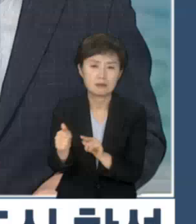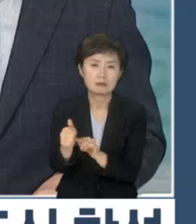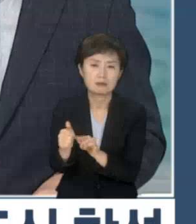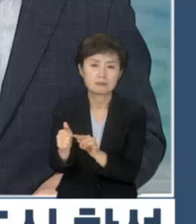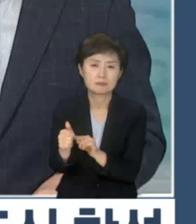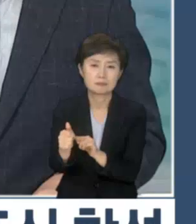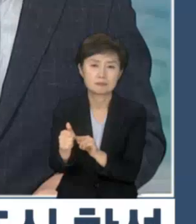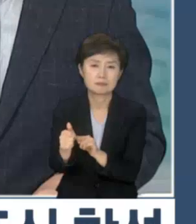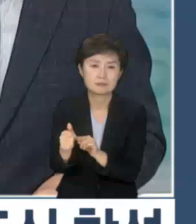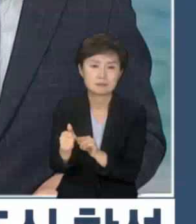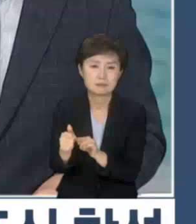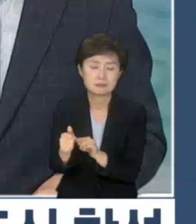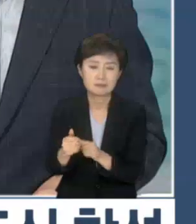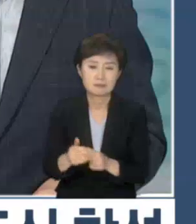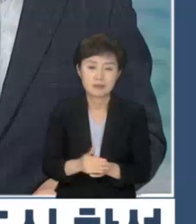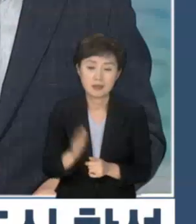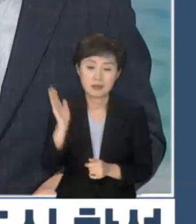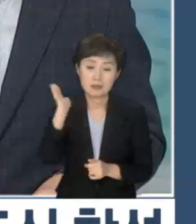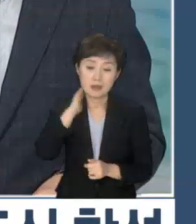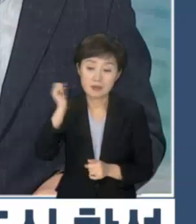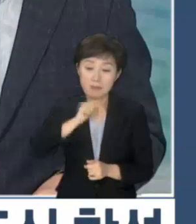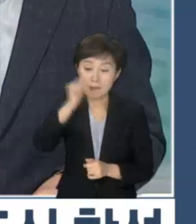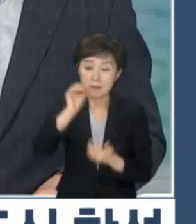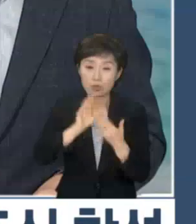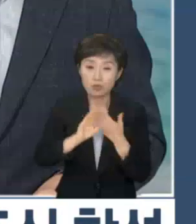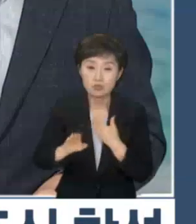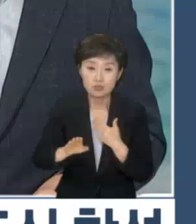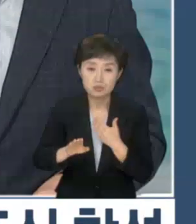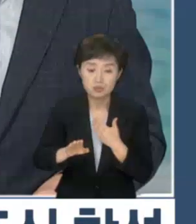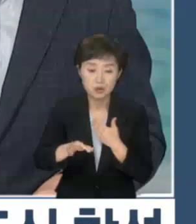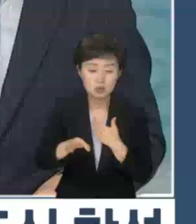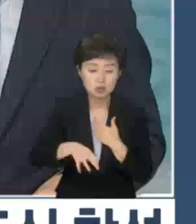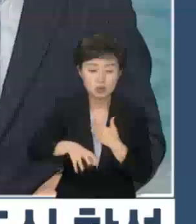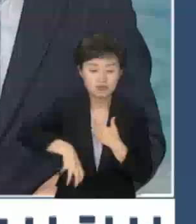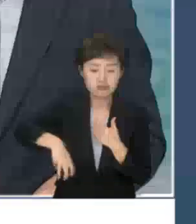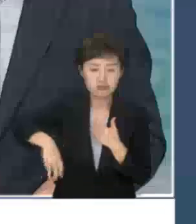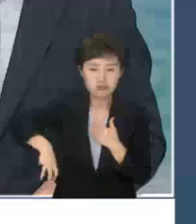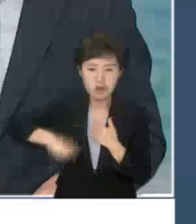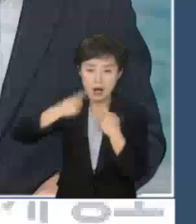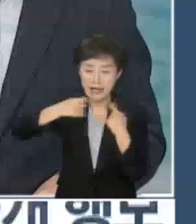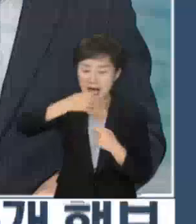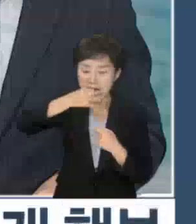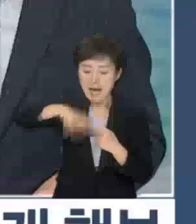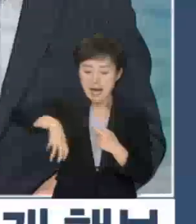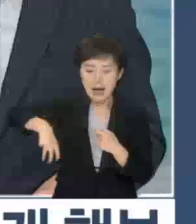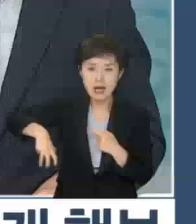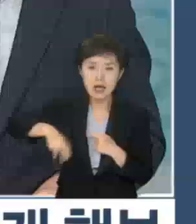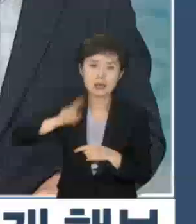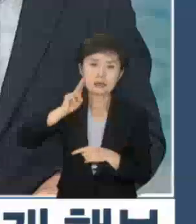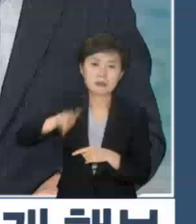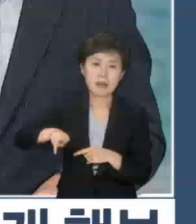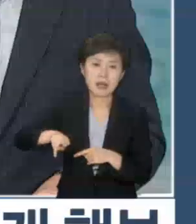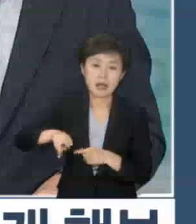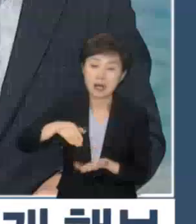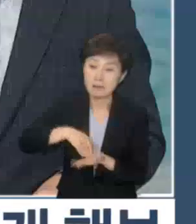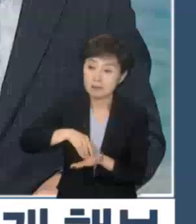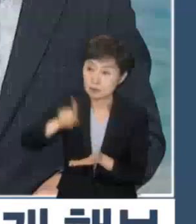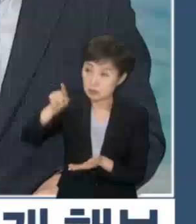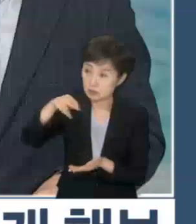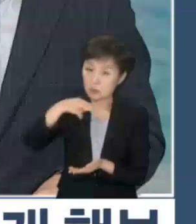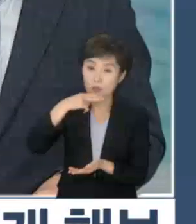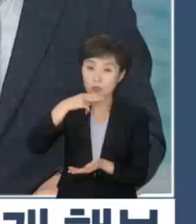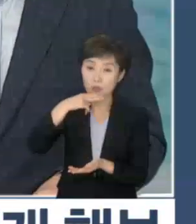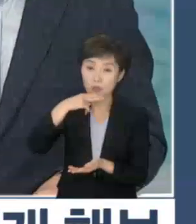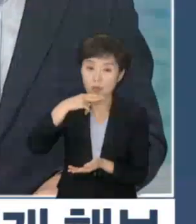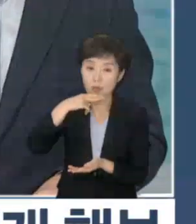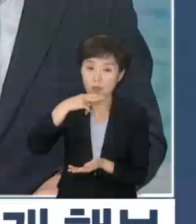그리고 대통령이 되셔가지고 사익을 취한 것 아니겠습니까? 그럼에도 불구하고 반성하는 것 없이